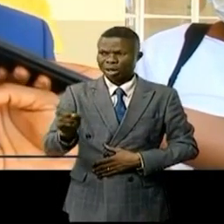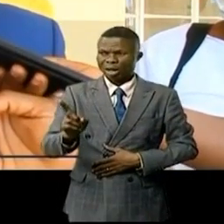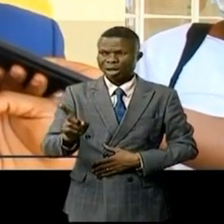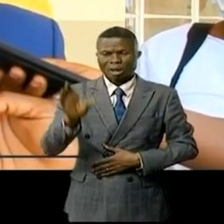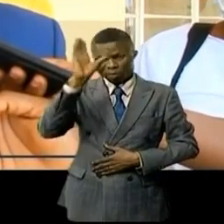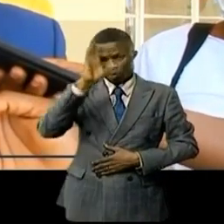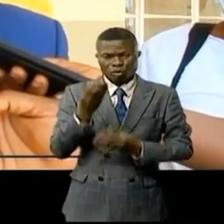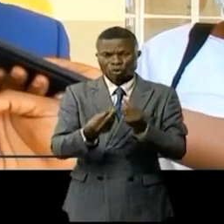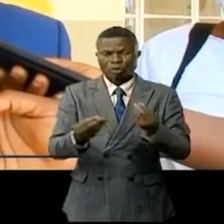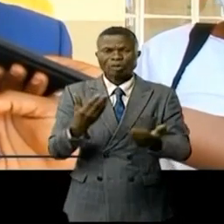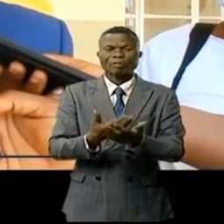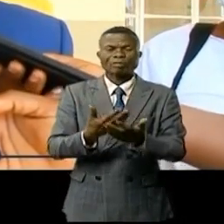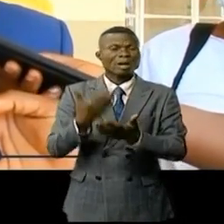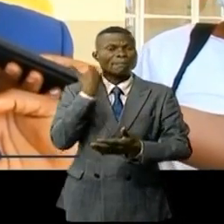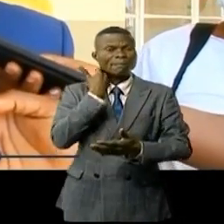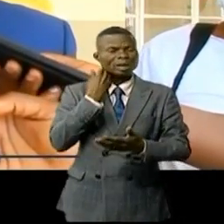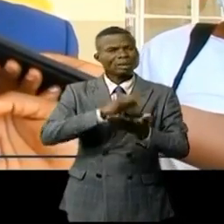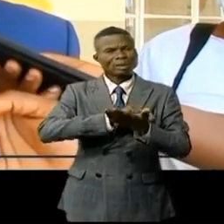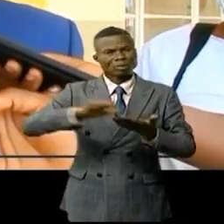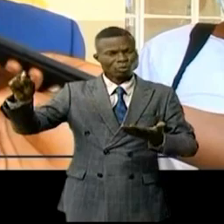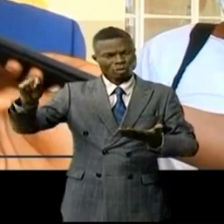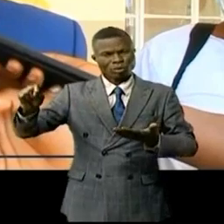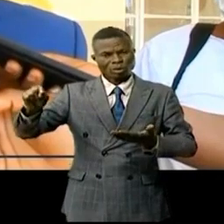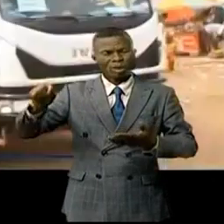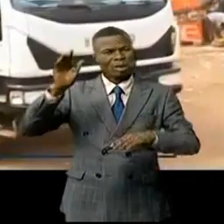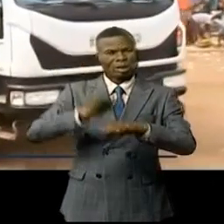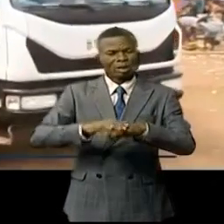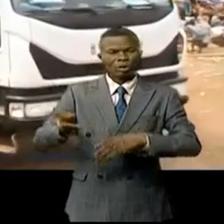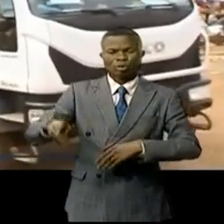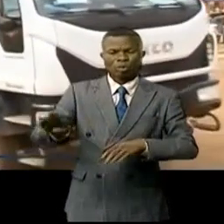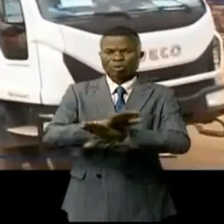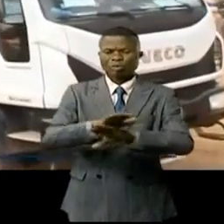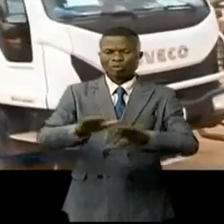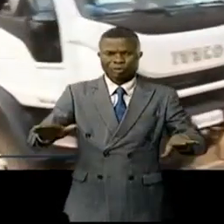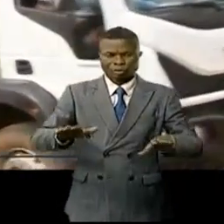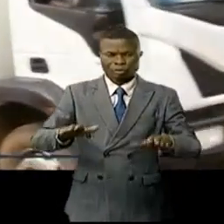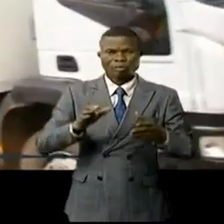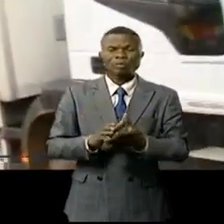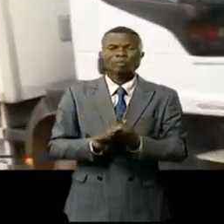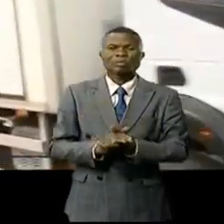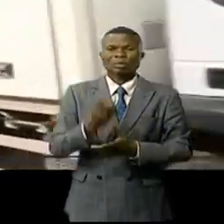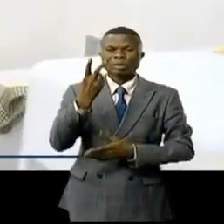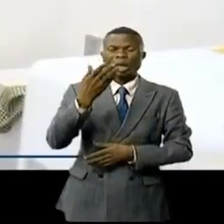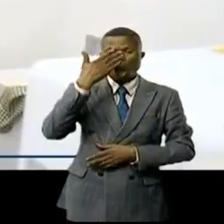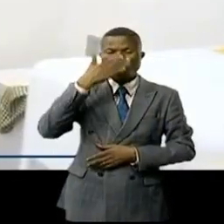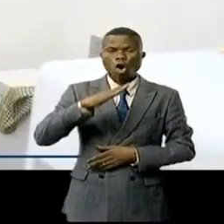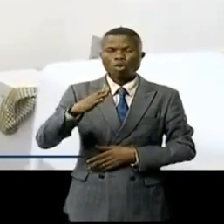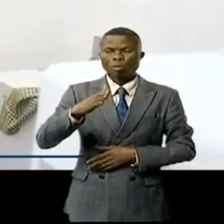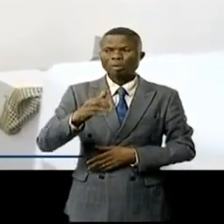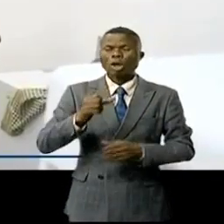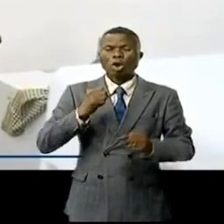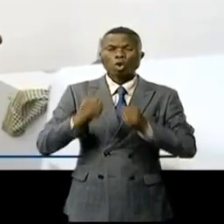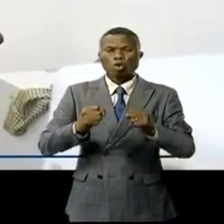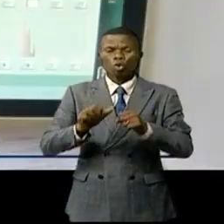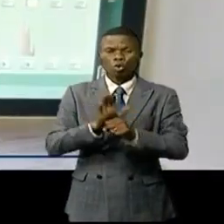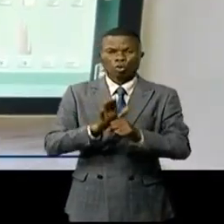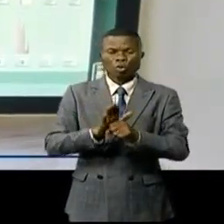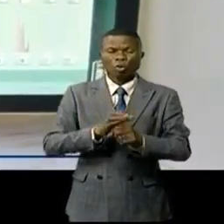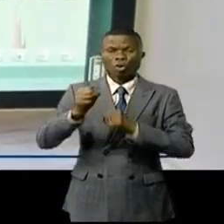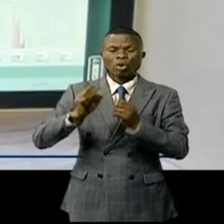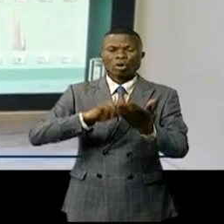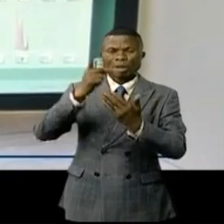sensibilisation, pour que la maladie soit ignorée dans la province du Kasaï. Au passage, avec ces deux cliniques mobiles du programme national de lutte contre